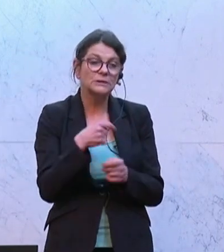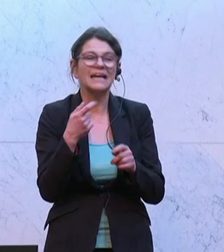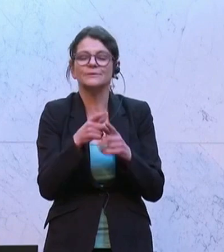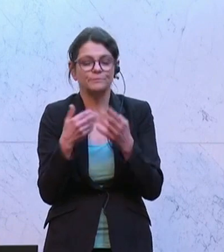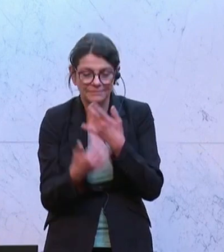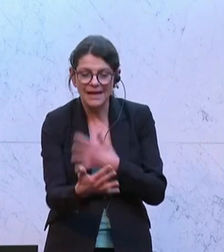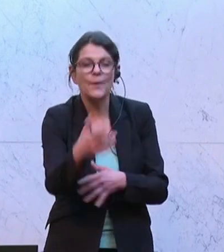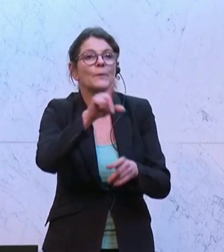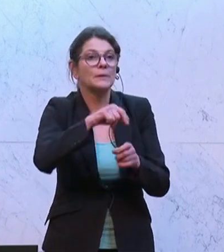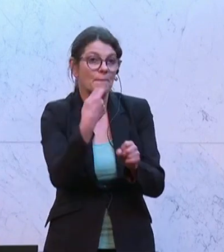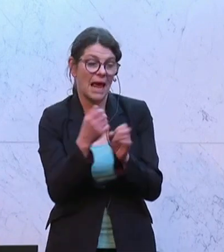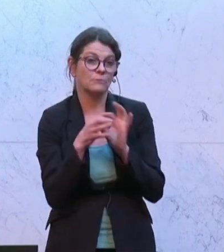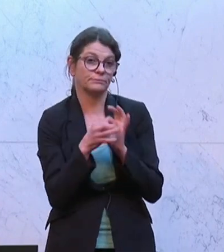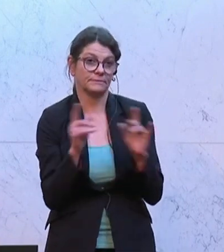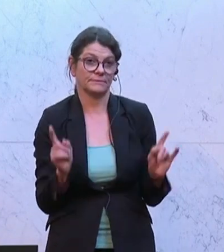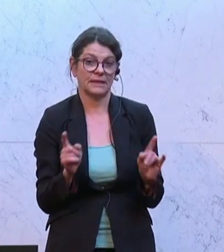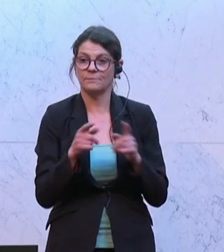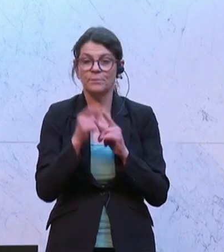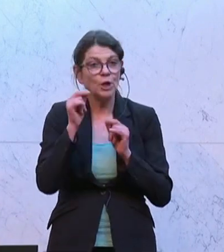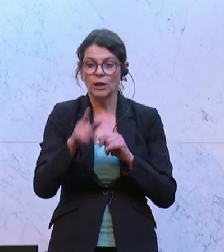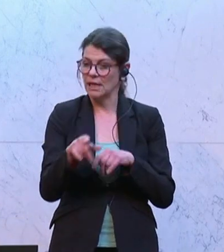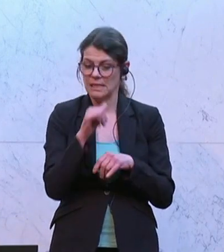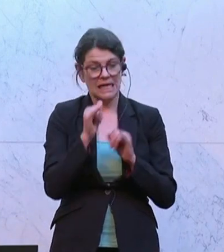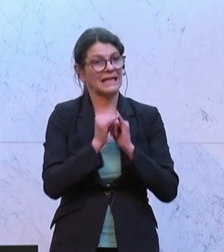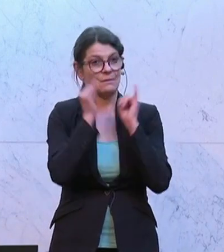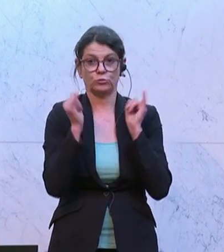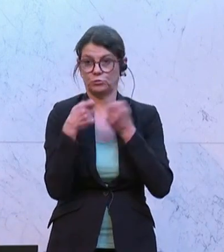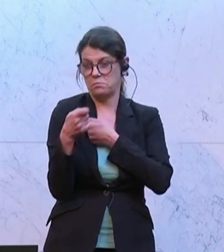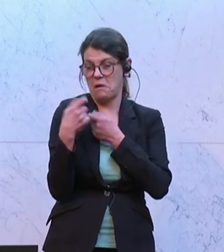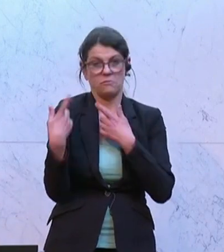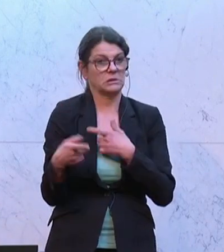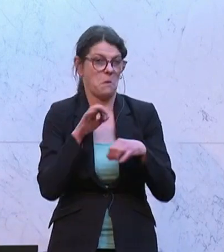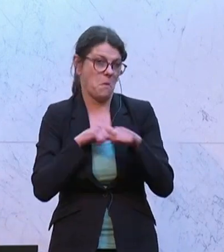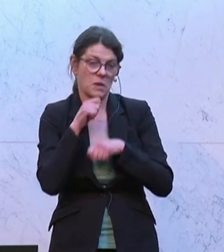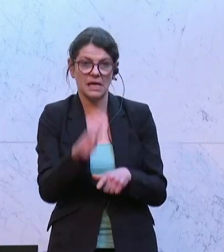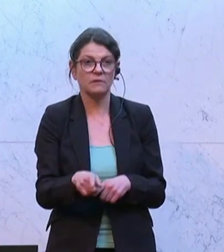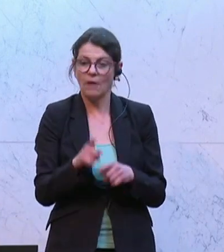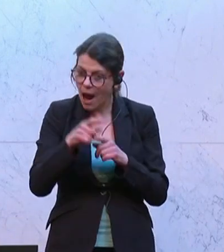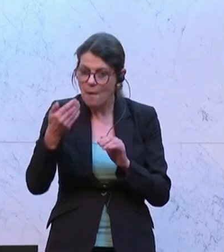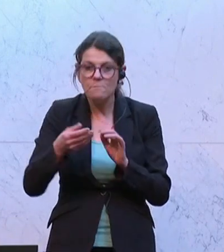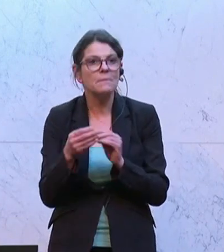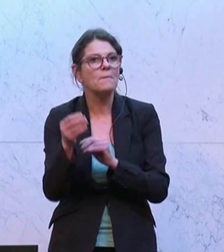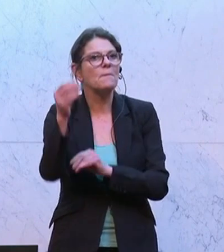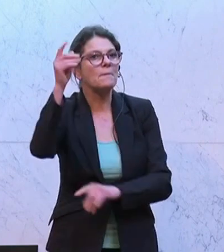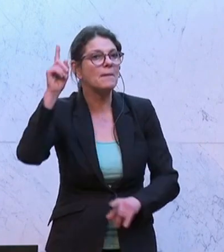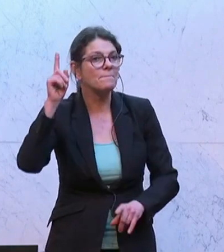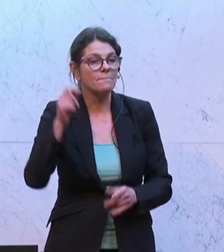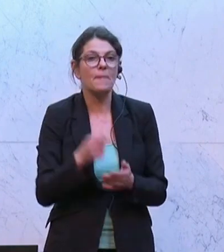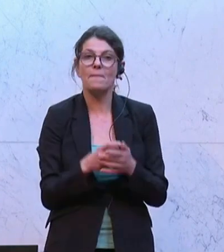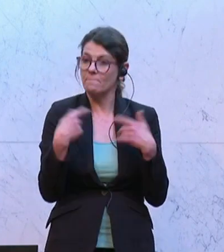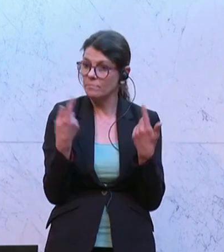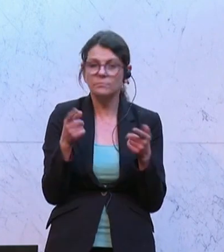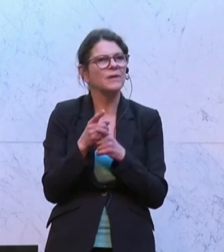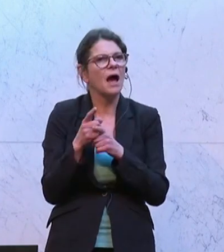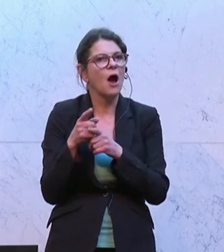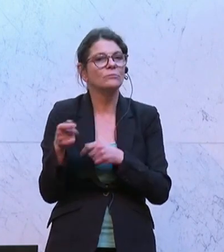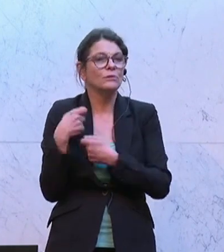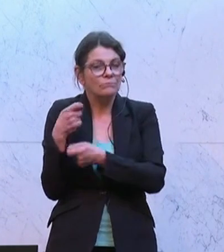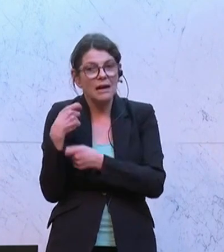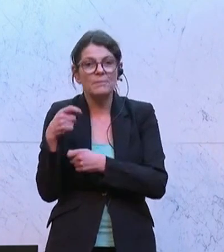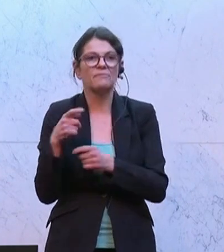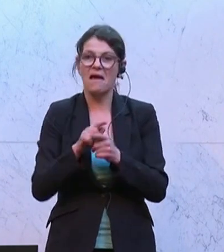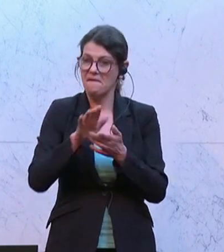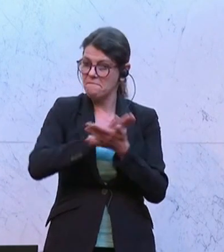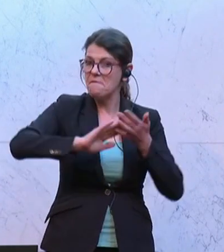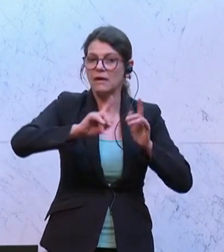Wir entziehen sie damit der Immobilienspekulation, die die Mieten ja ebenfalls in die Höhe treibt. Und wir sagen auch dem spekulativen Leerstand